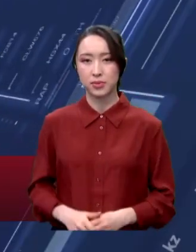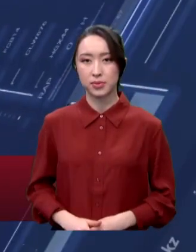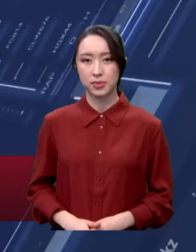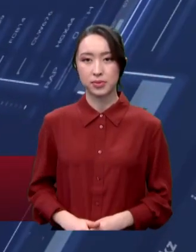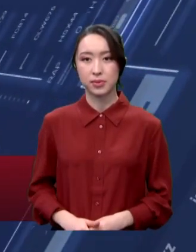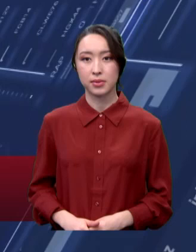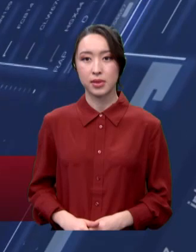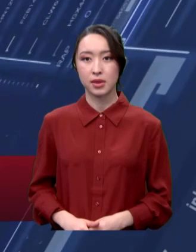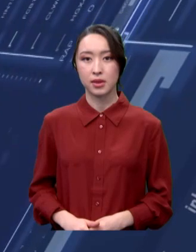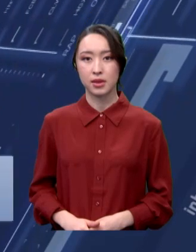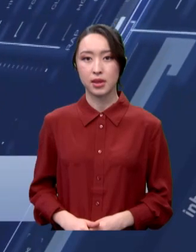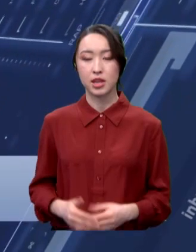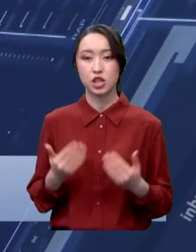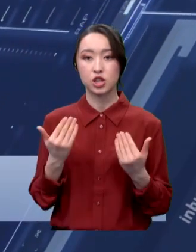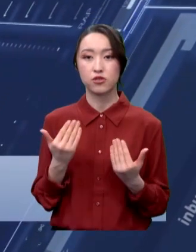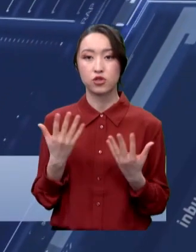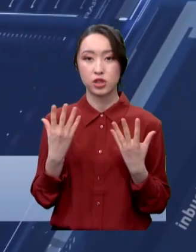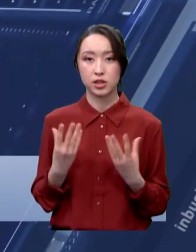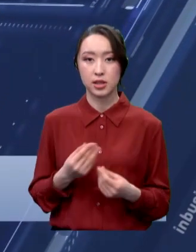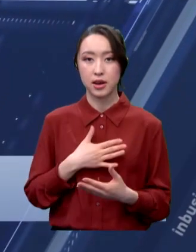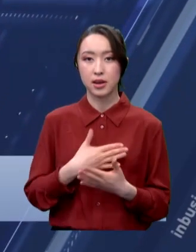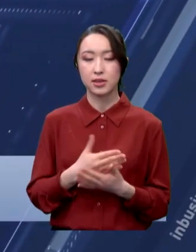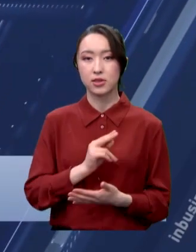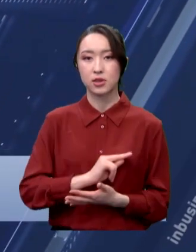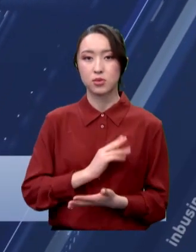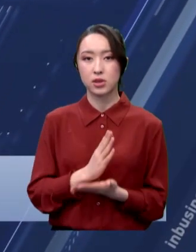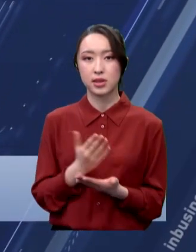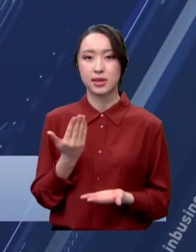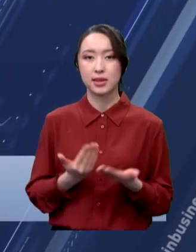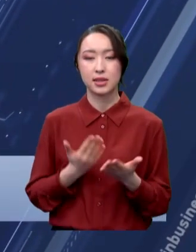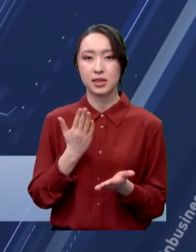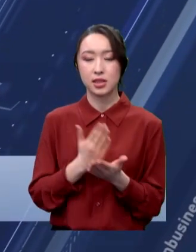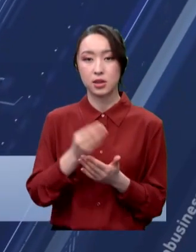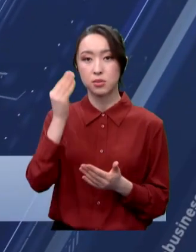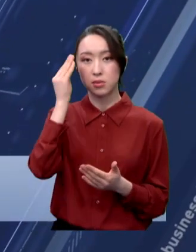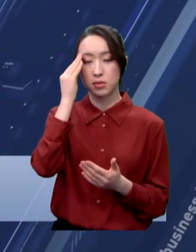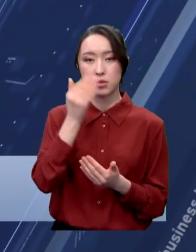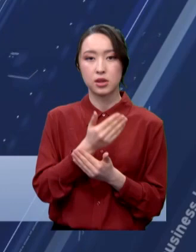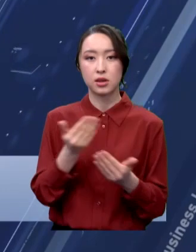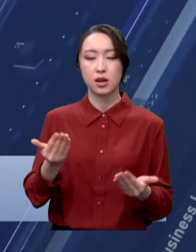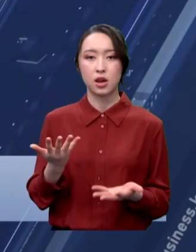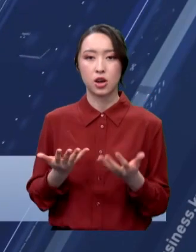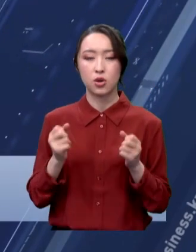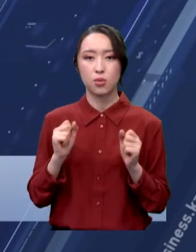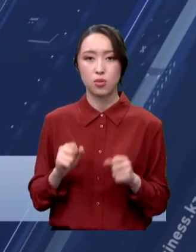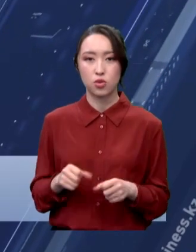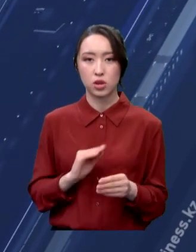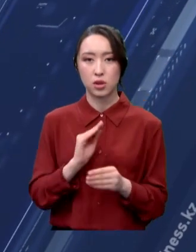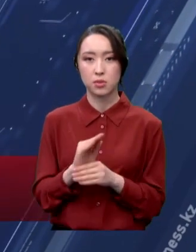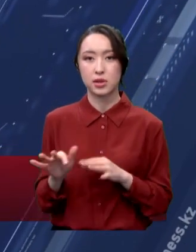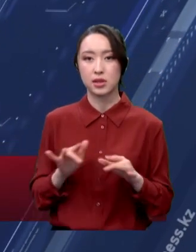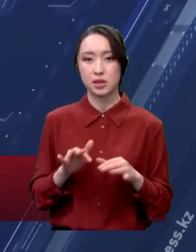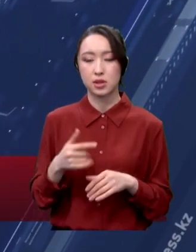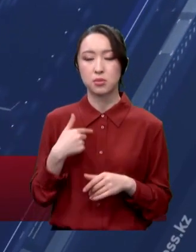сегодняшний день нами активно ведется эта работа. Если есть какие-то конкретные предложения, каким образом это можно дополнительно делать, то мы